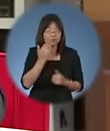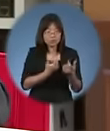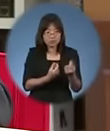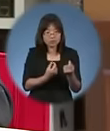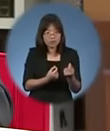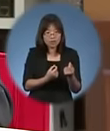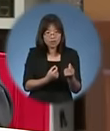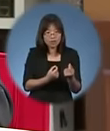그러면 네가 뭔데?